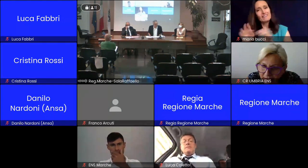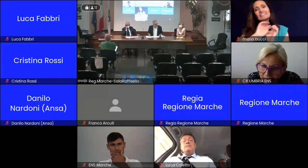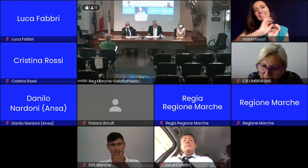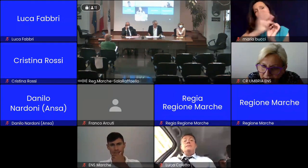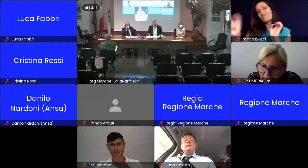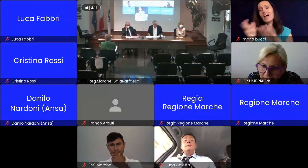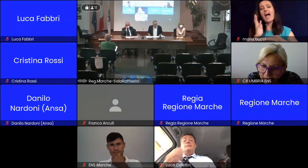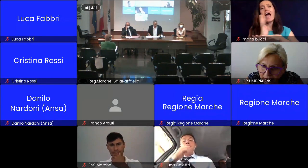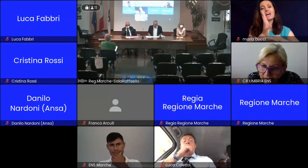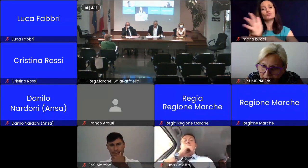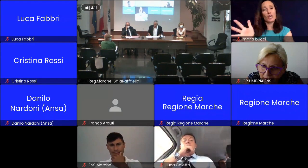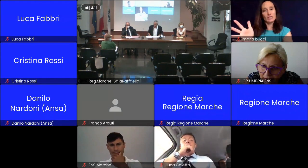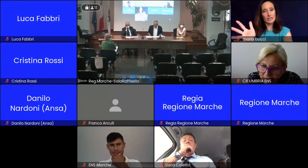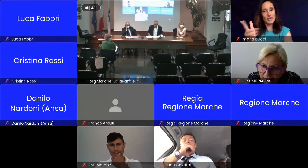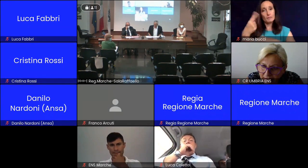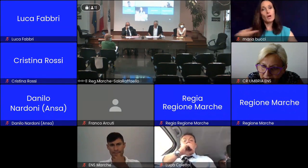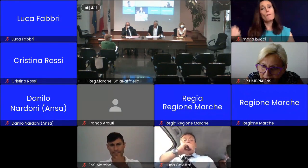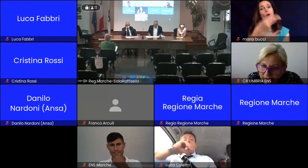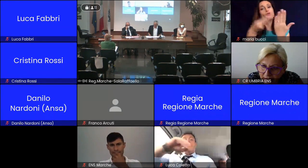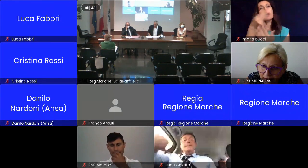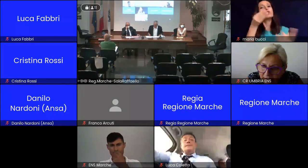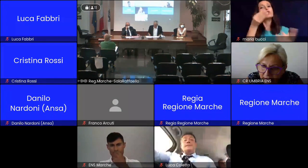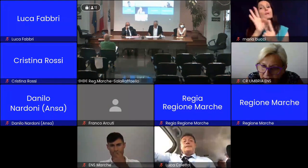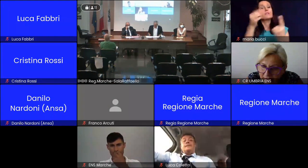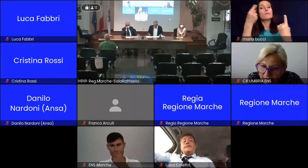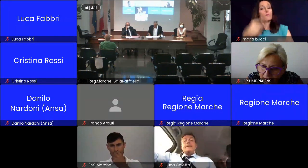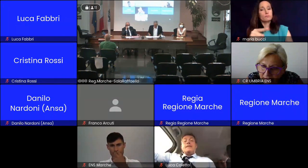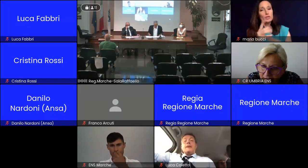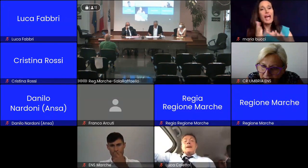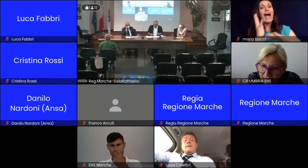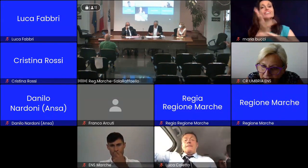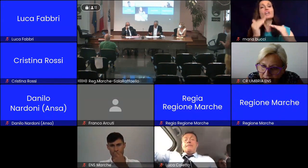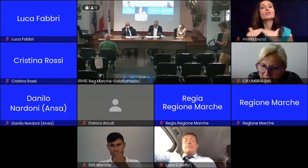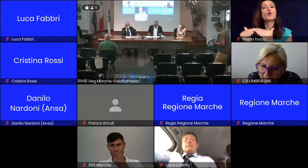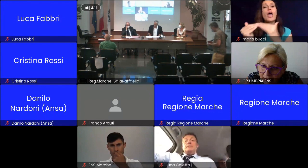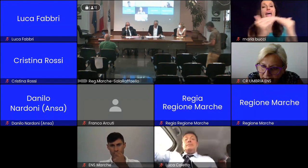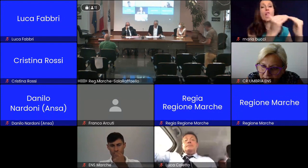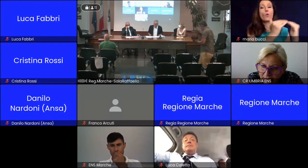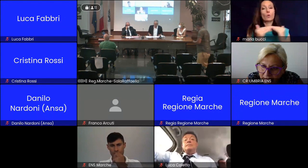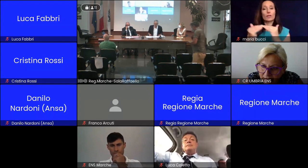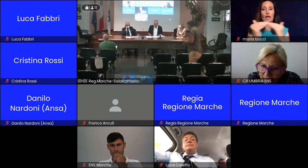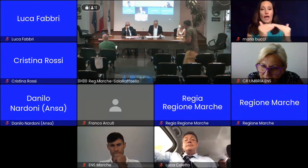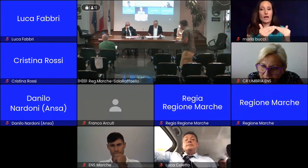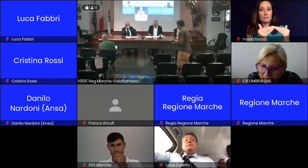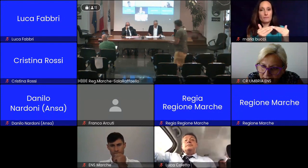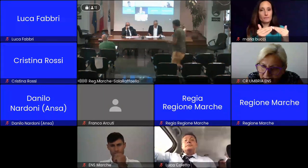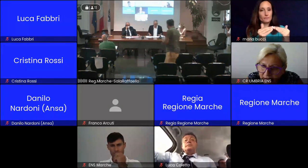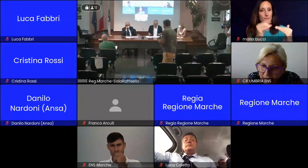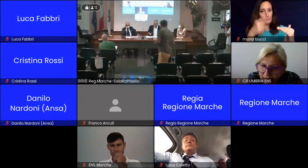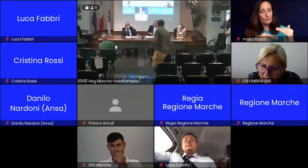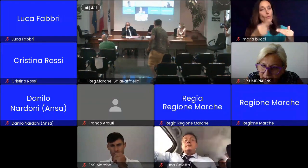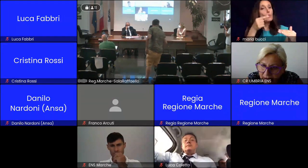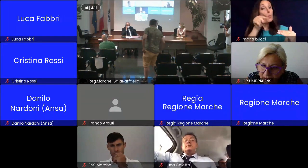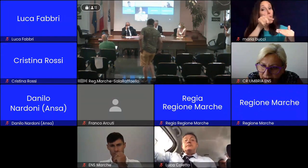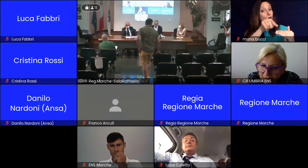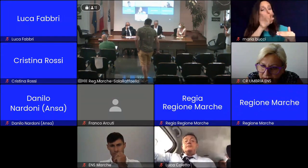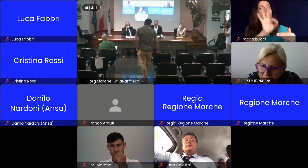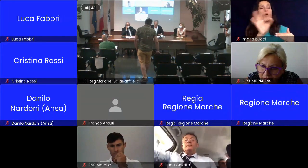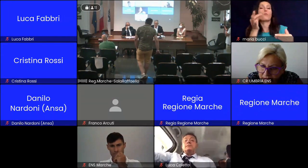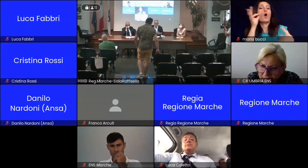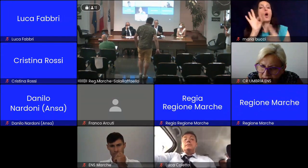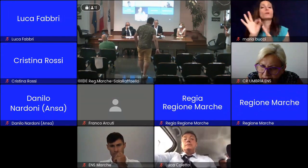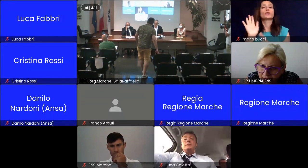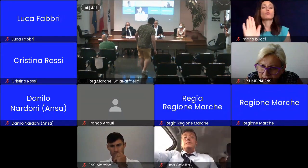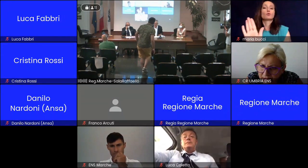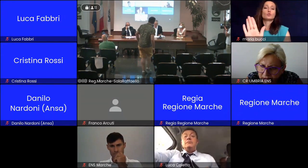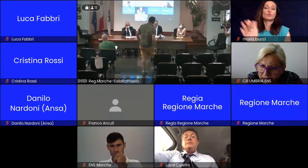quell'equità all'accesso che è una delle caratteristiche del sistema complessivo delle politiche sociali, ma non solo, almeno come sistema delle